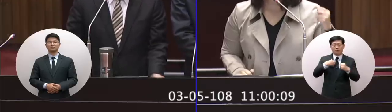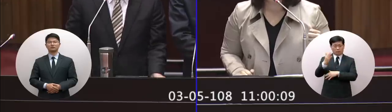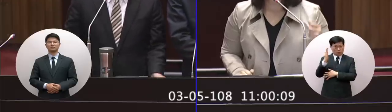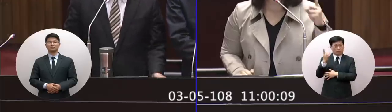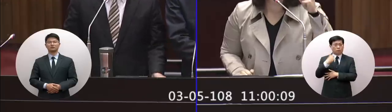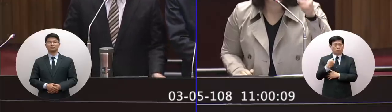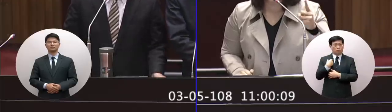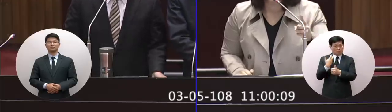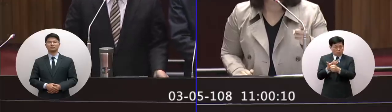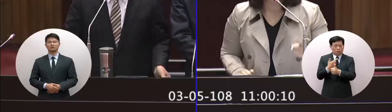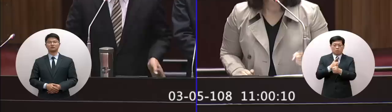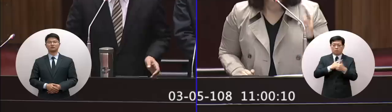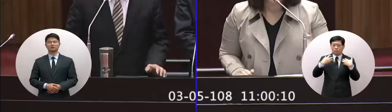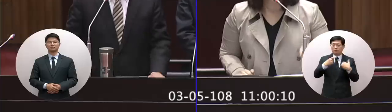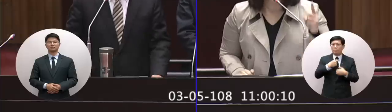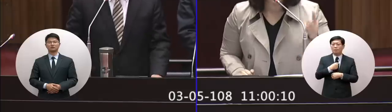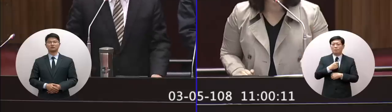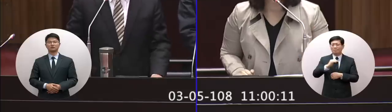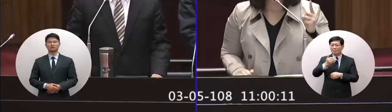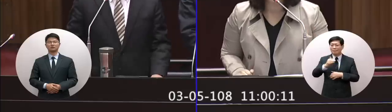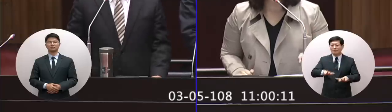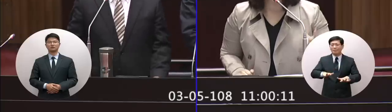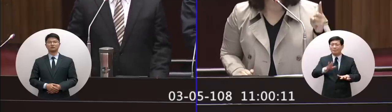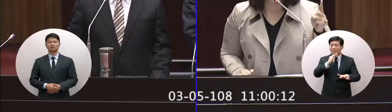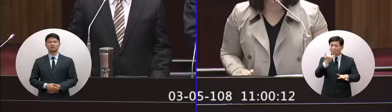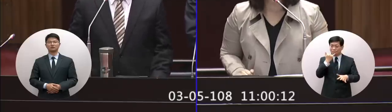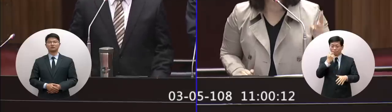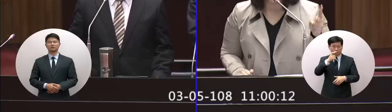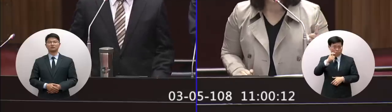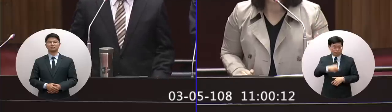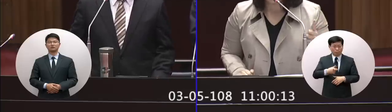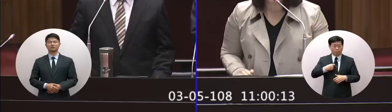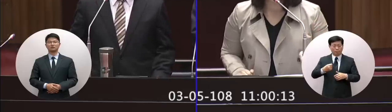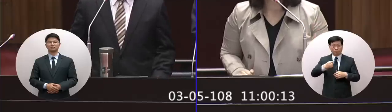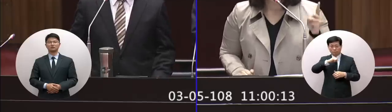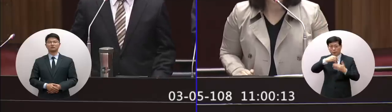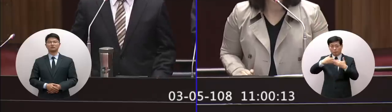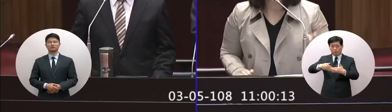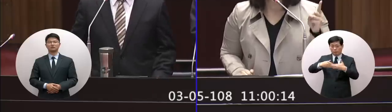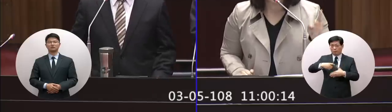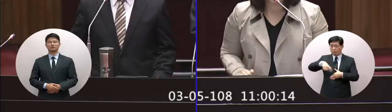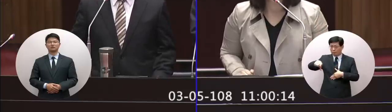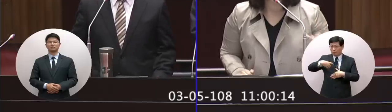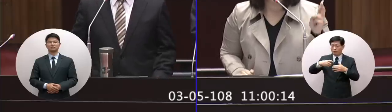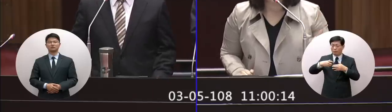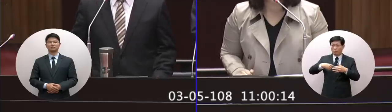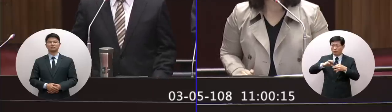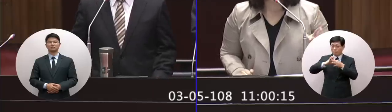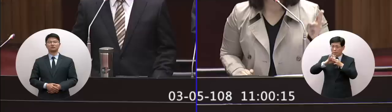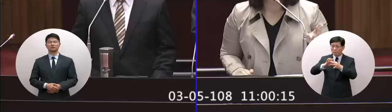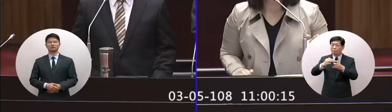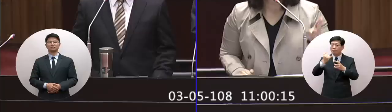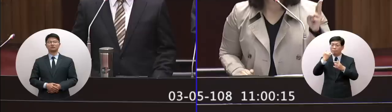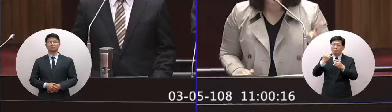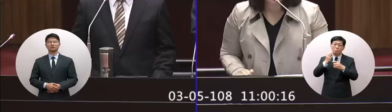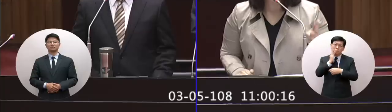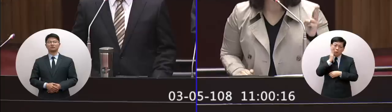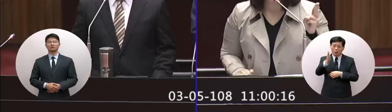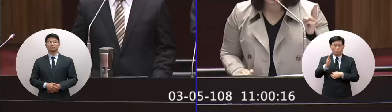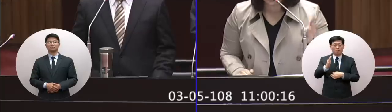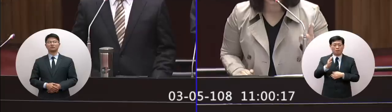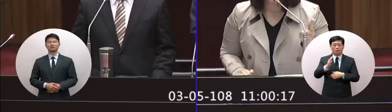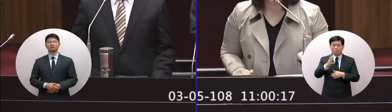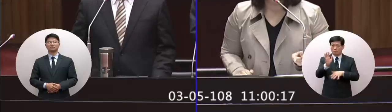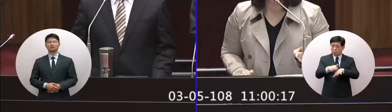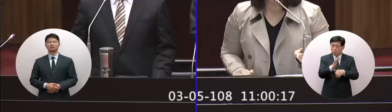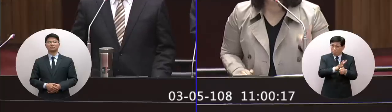民的靠山的一个责任。可是如何坚定的稳定两岸关系，而不影响两岸的所谓非官